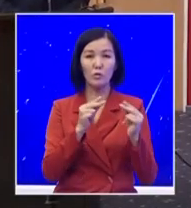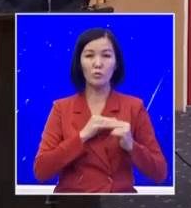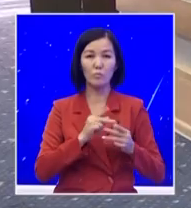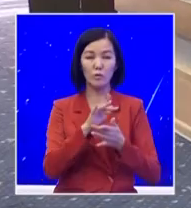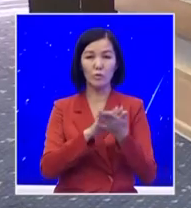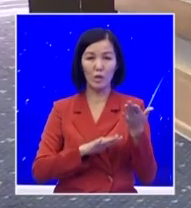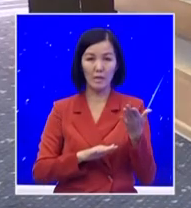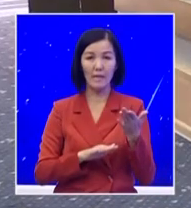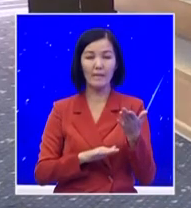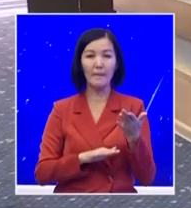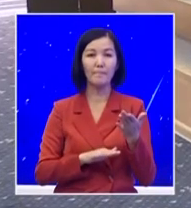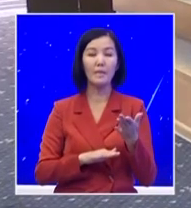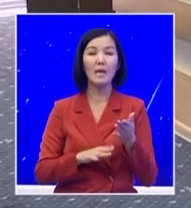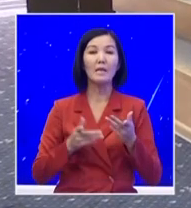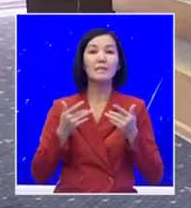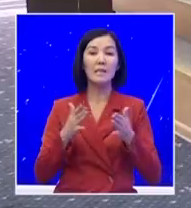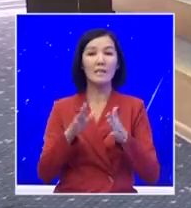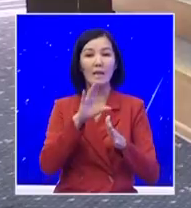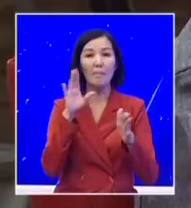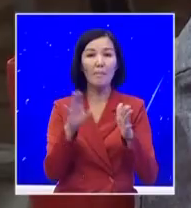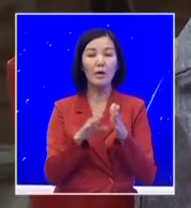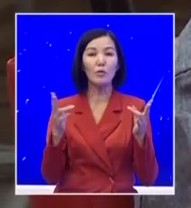бизнес өкілдері санитарлық талаптарды бұзбауы керек.